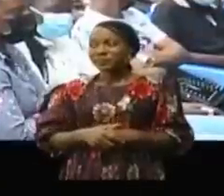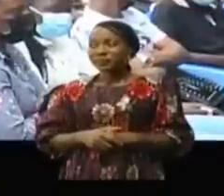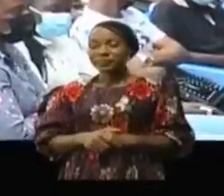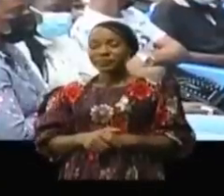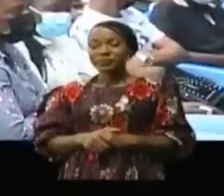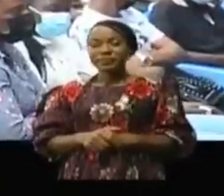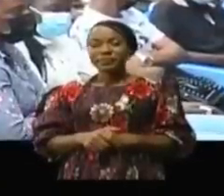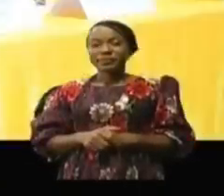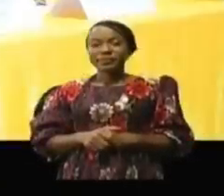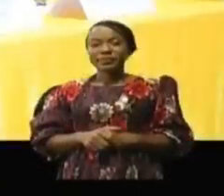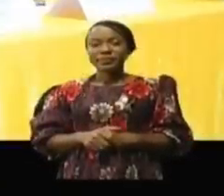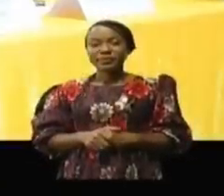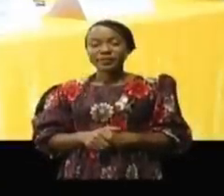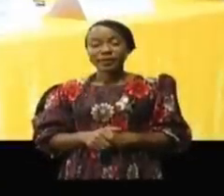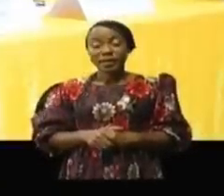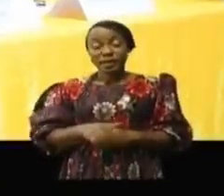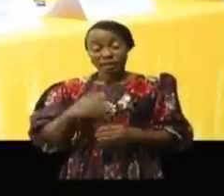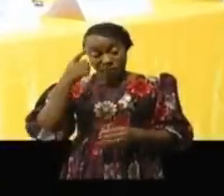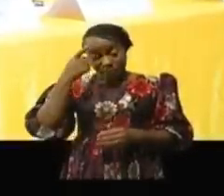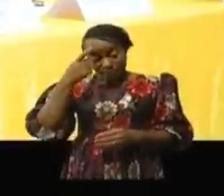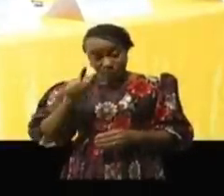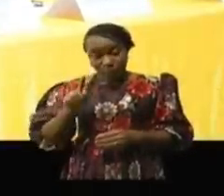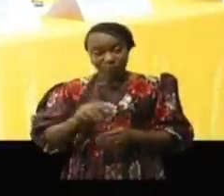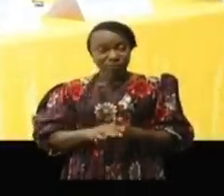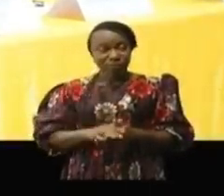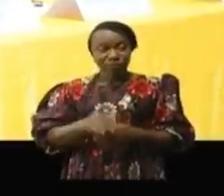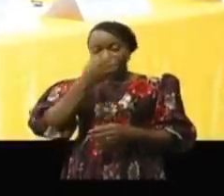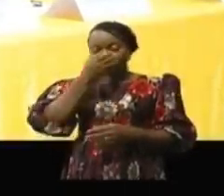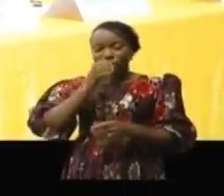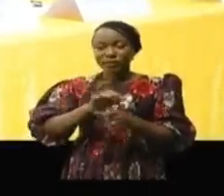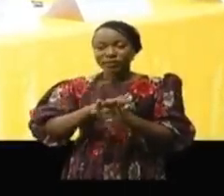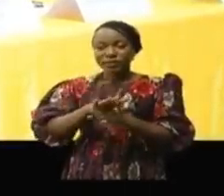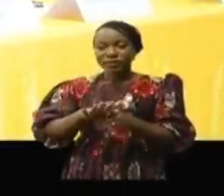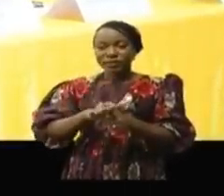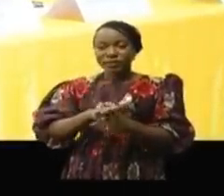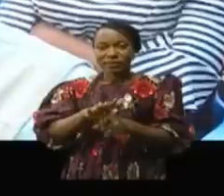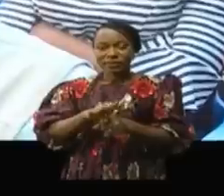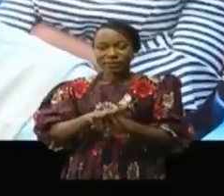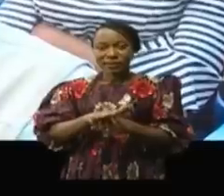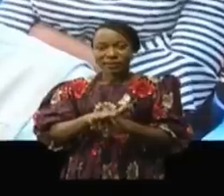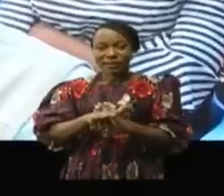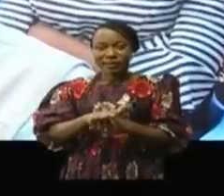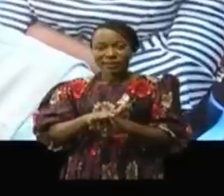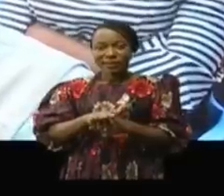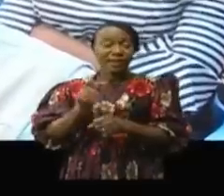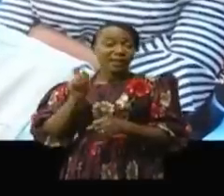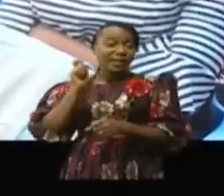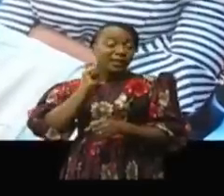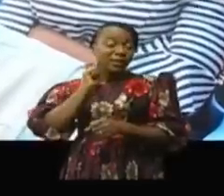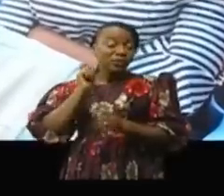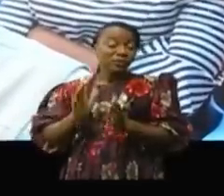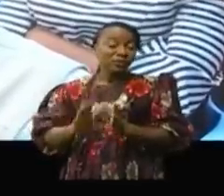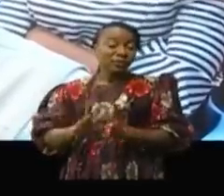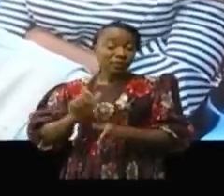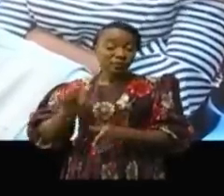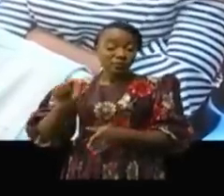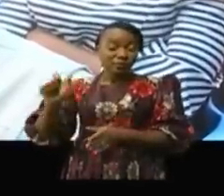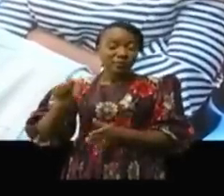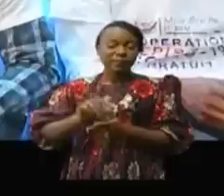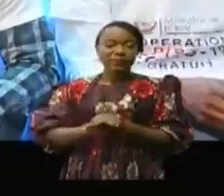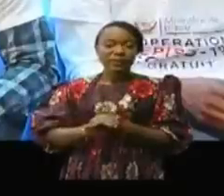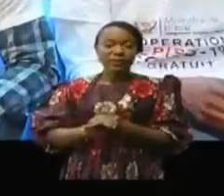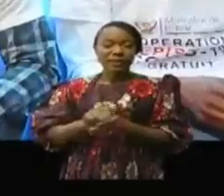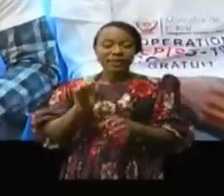Coup d'accélérateur pour le dépistage de coronavirus. Le docteur Steve Aouka, l'incident manager